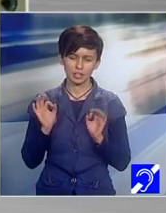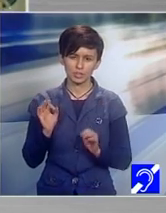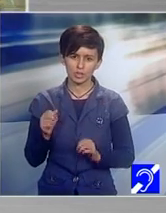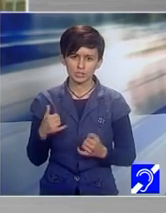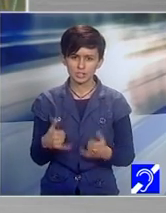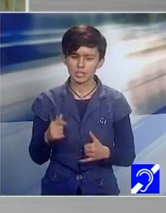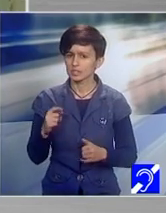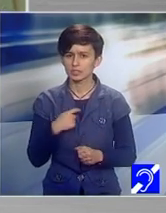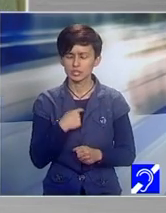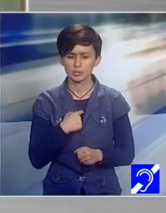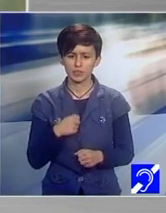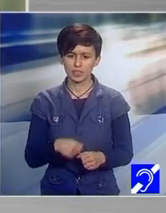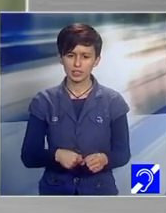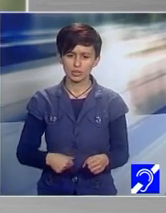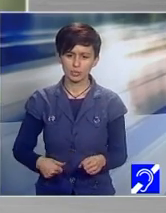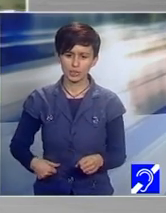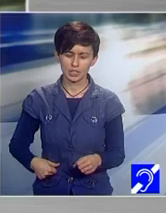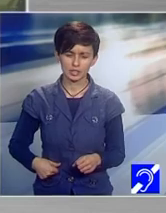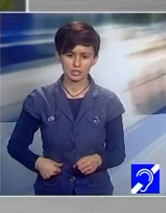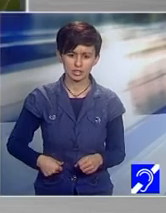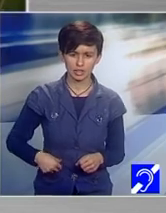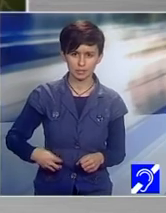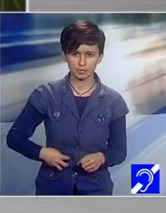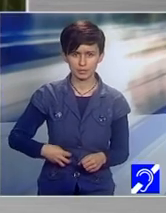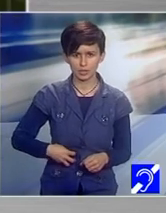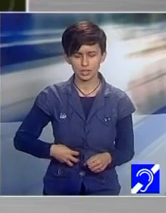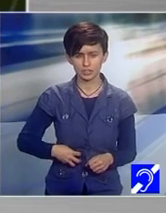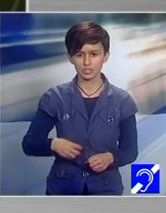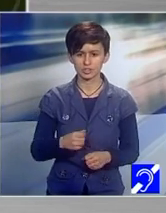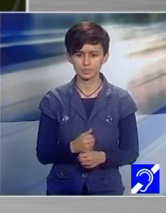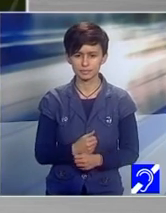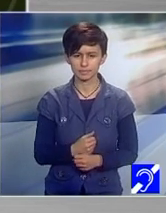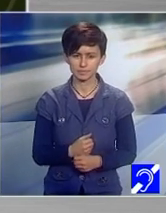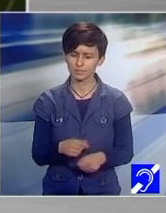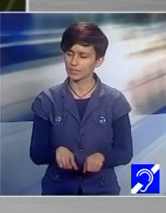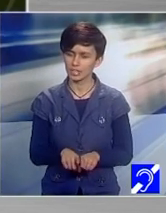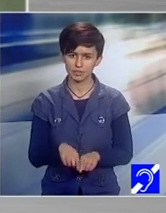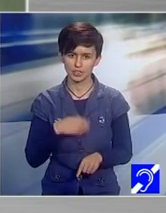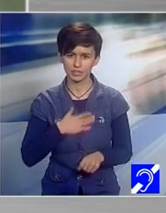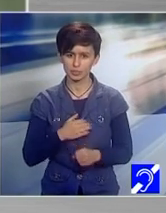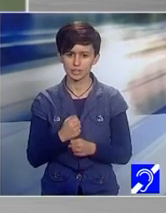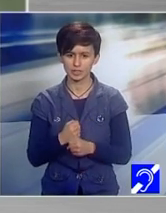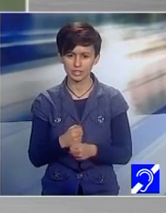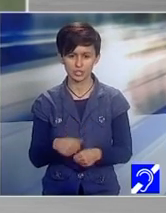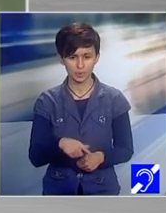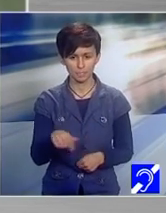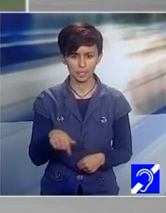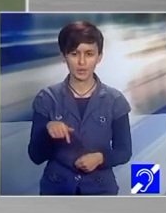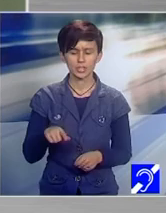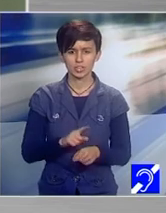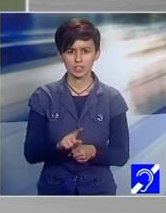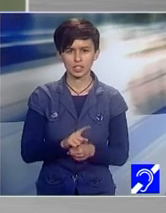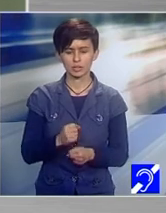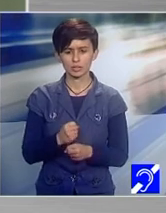prin incizile clasice, se face prin laparoscopie. Toată lumea știe asta. Exact același lucru să-l facem și noi și acest lucru se face deja